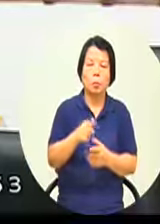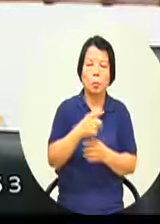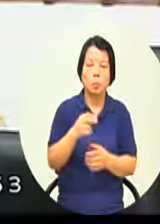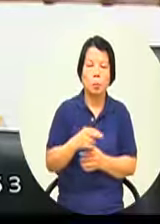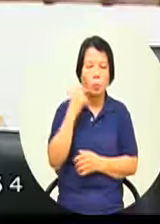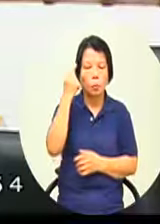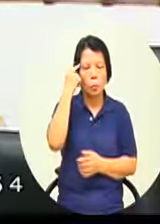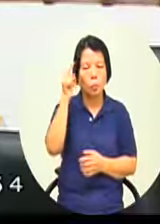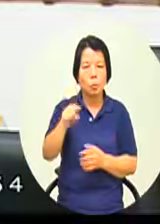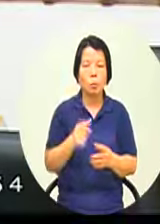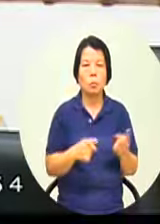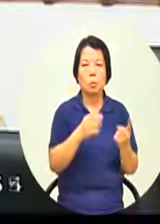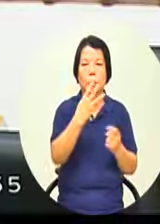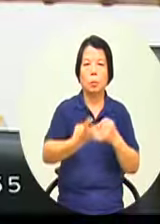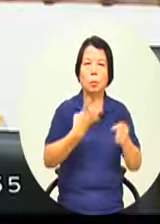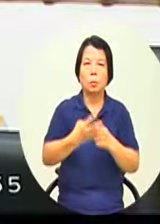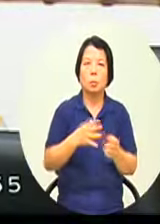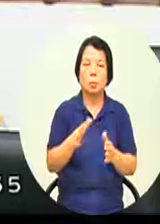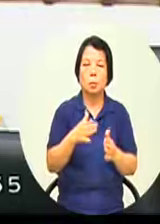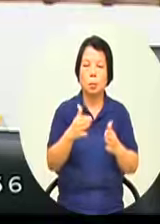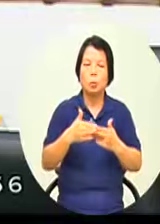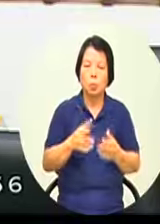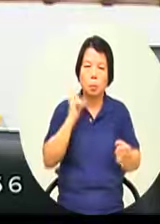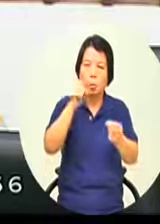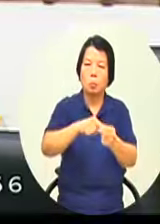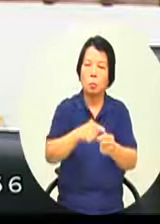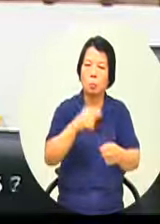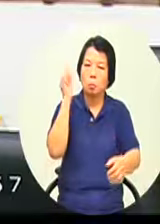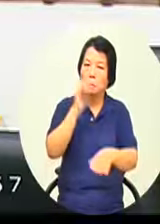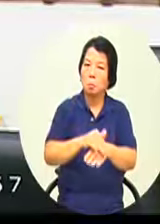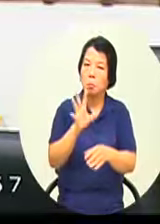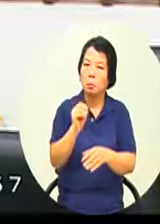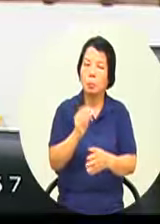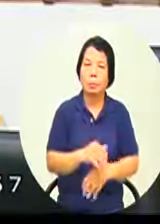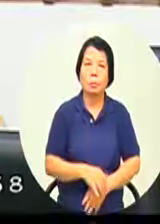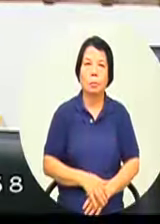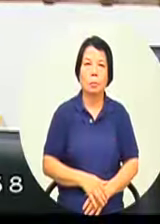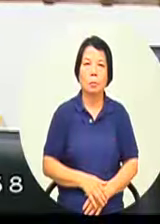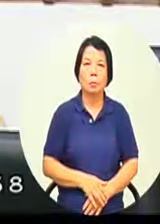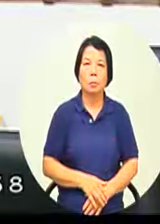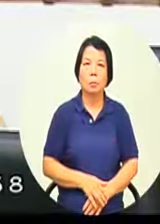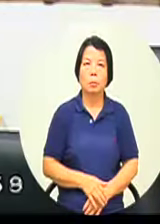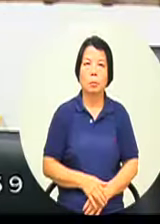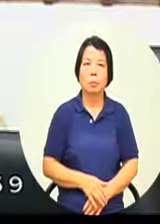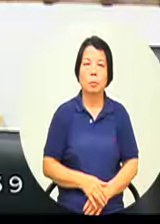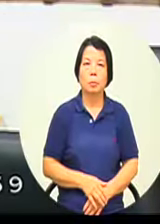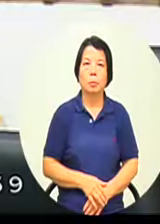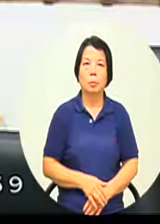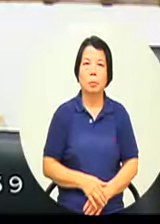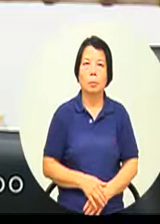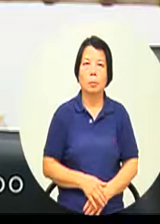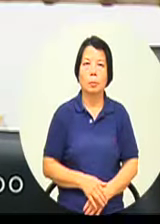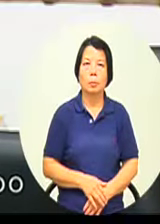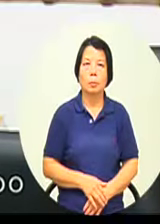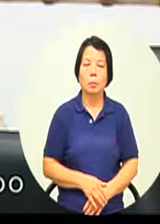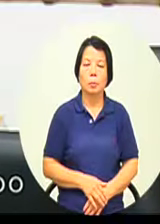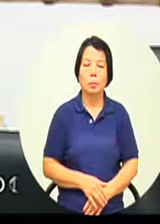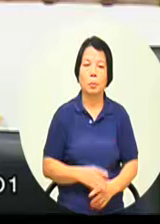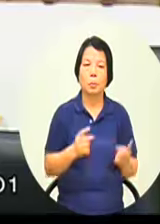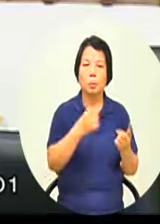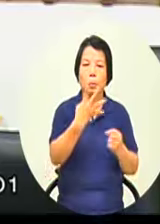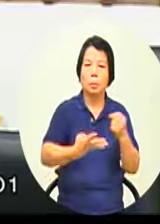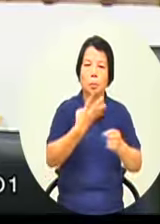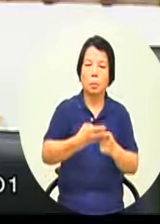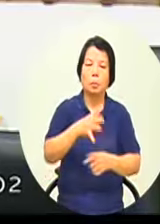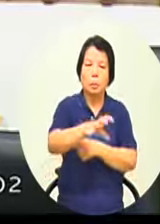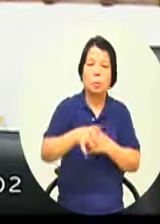说104年有达到你要的目标吗？那我知道说，在104年农业